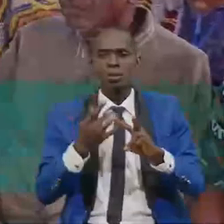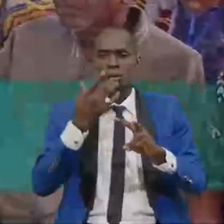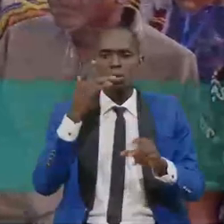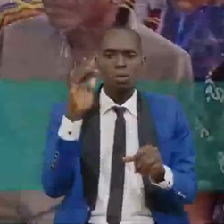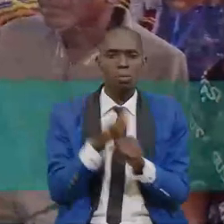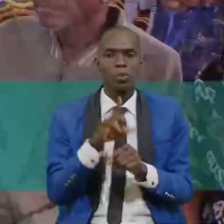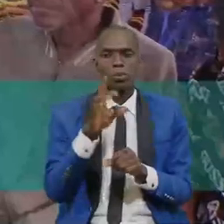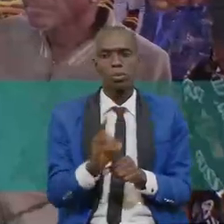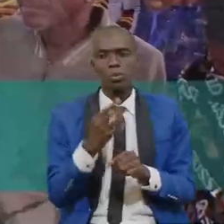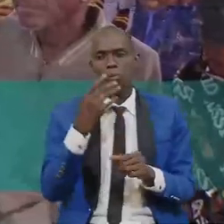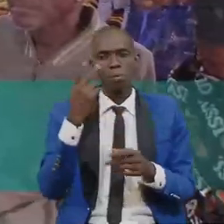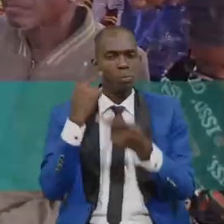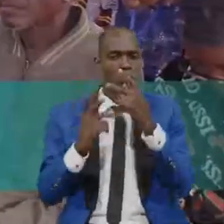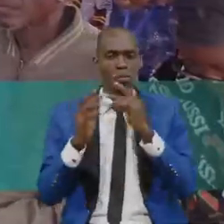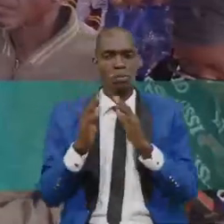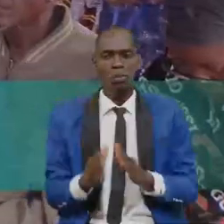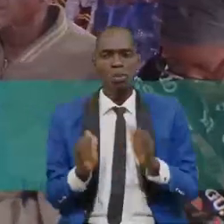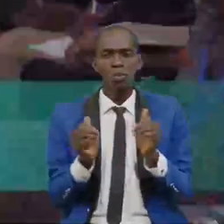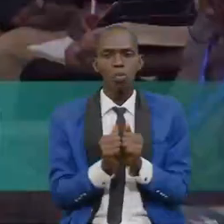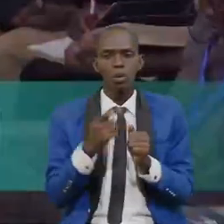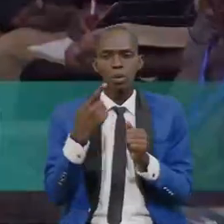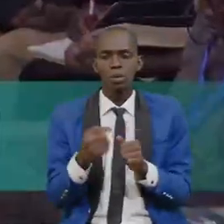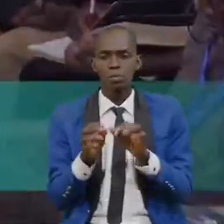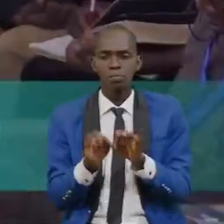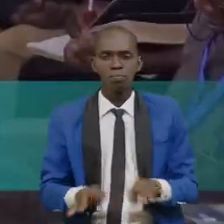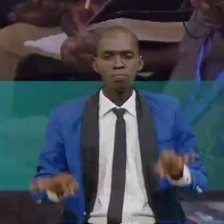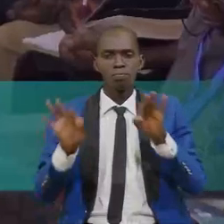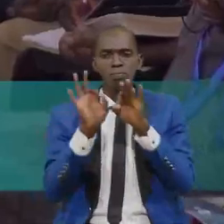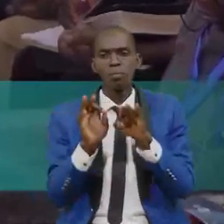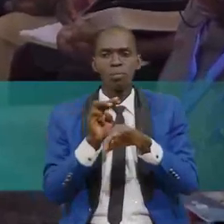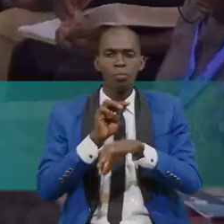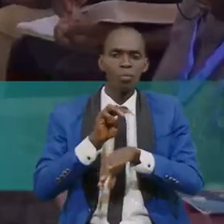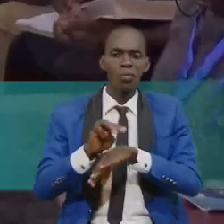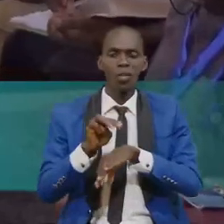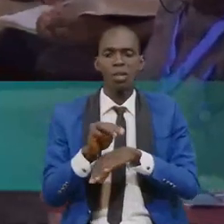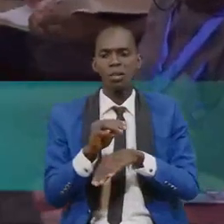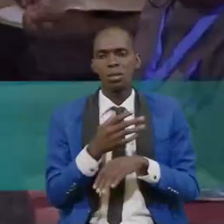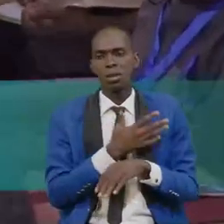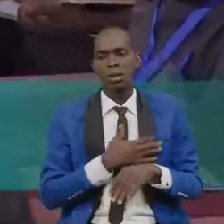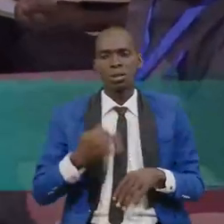un message et un mandat essentiel. Christ,